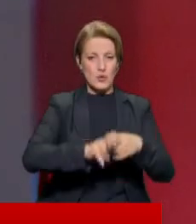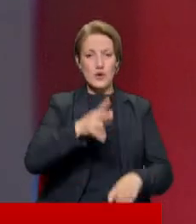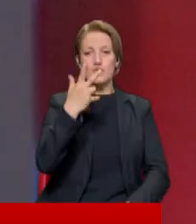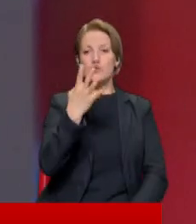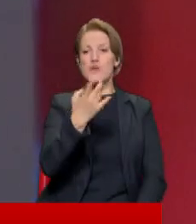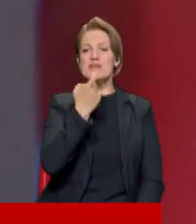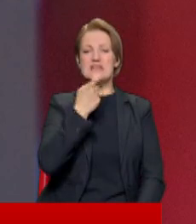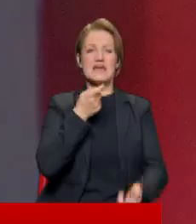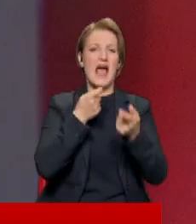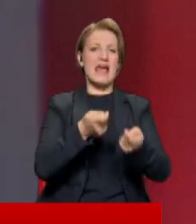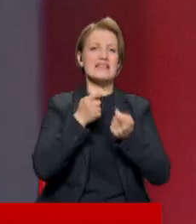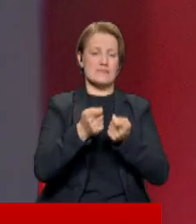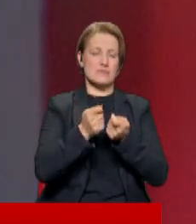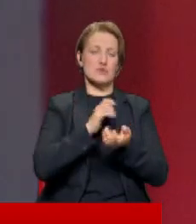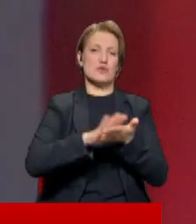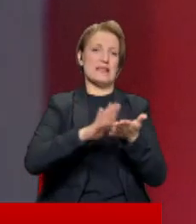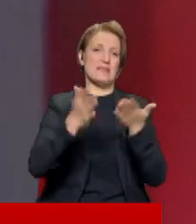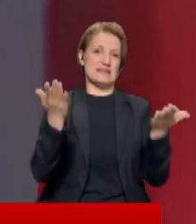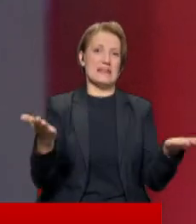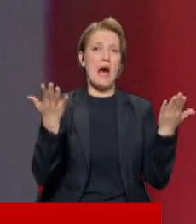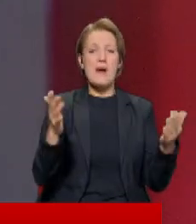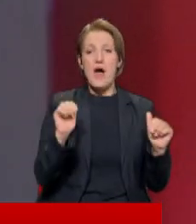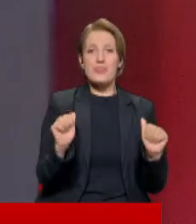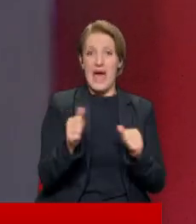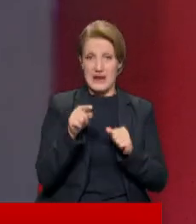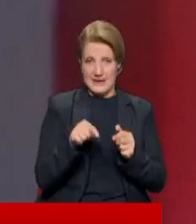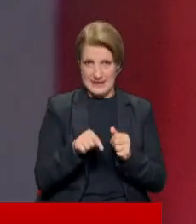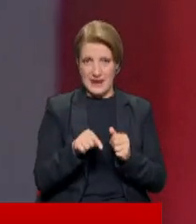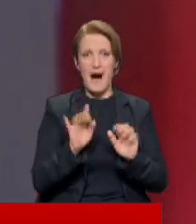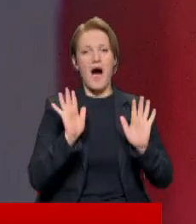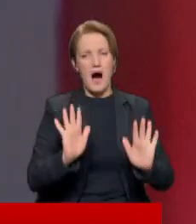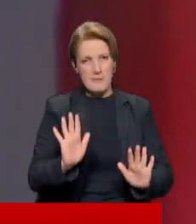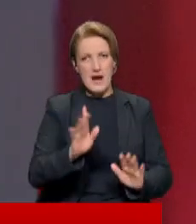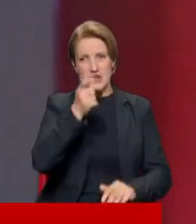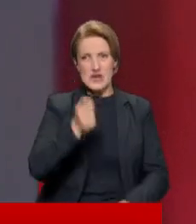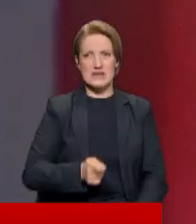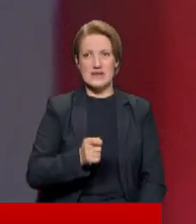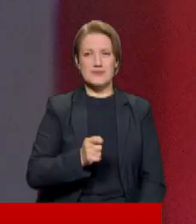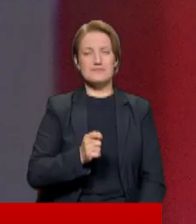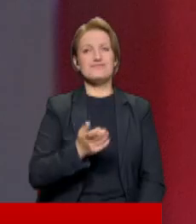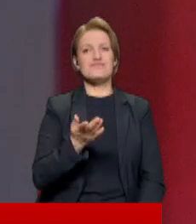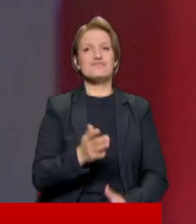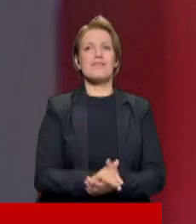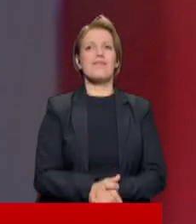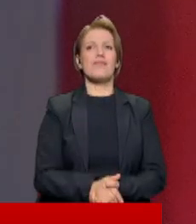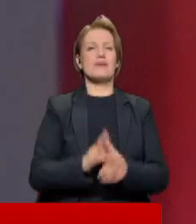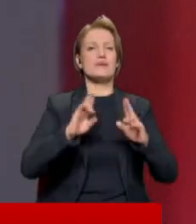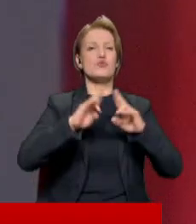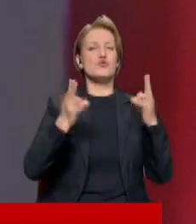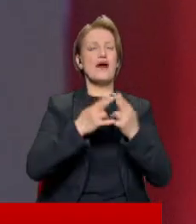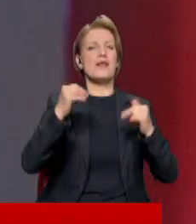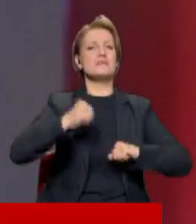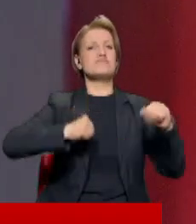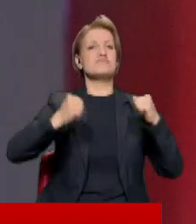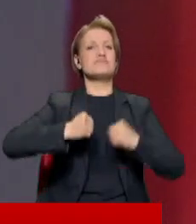eğitimi bir noktaya getirebiliriz ama değerleriyle ama ilkeleri ile yani çağdaş ve eğitimle dünyaya da rekabet